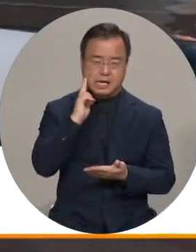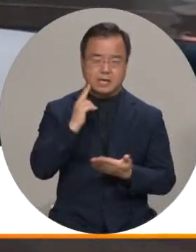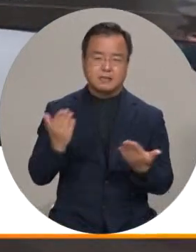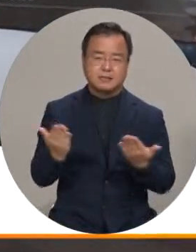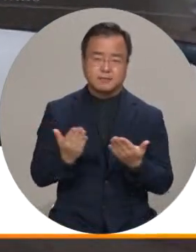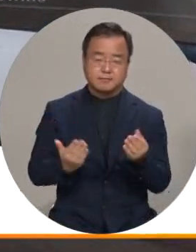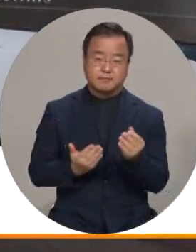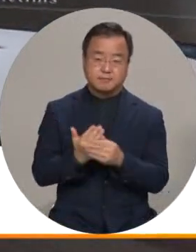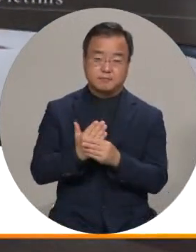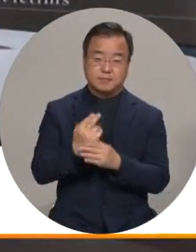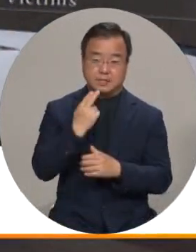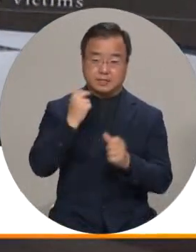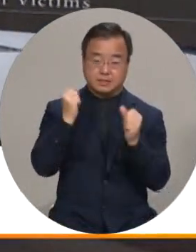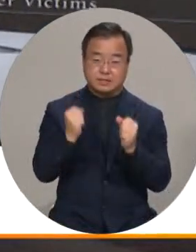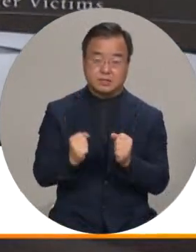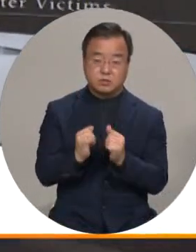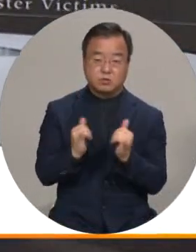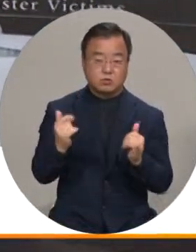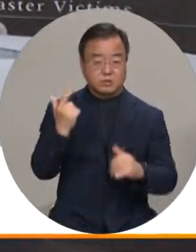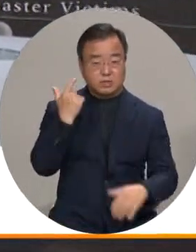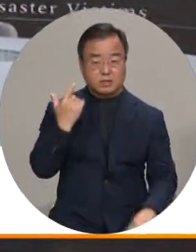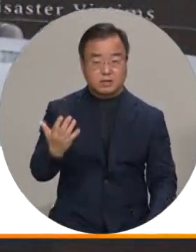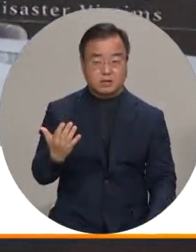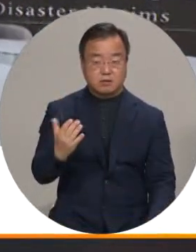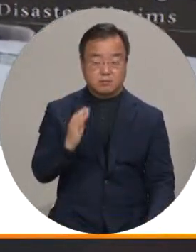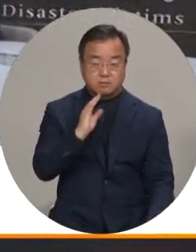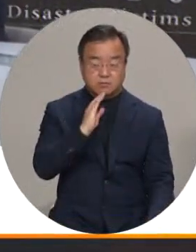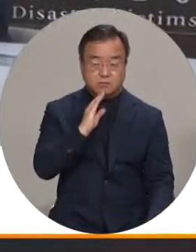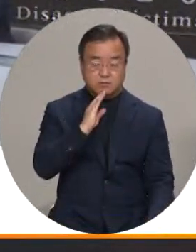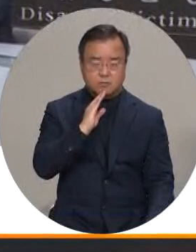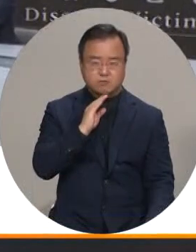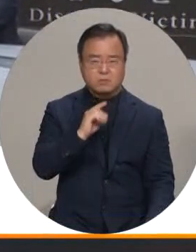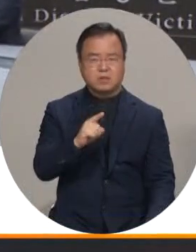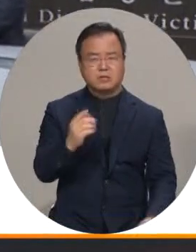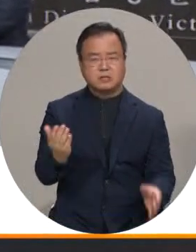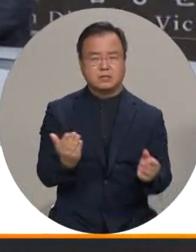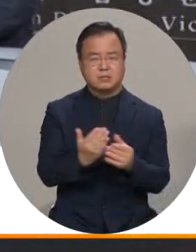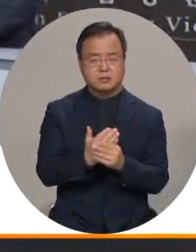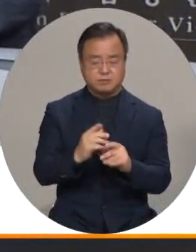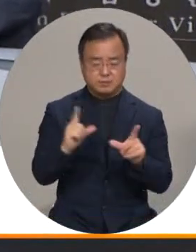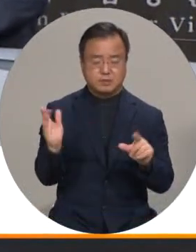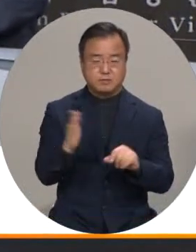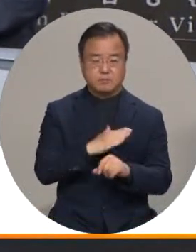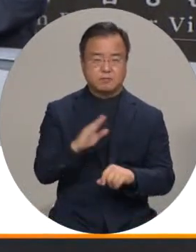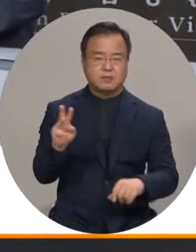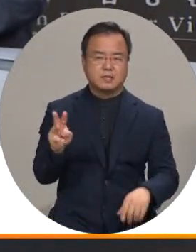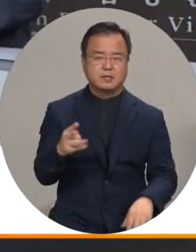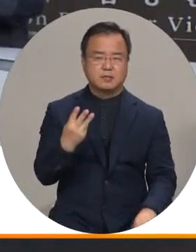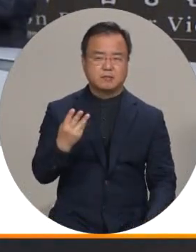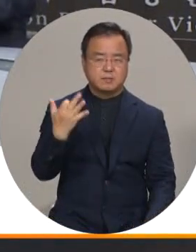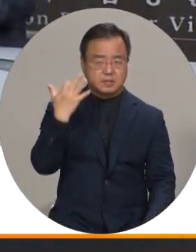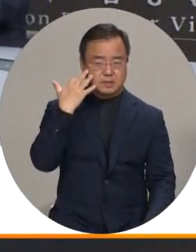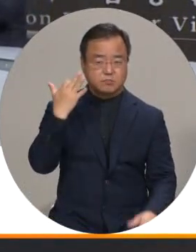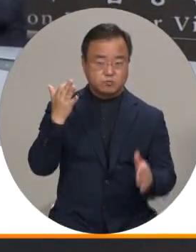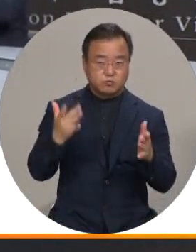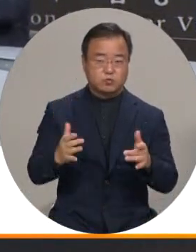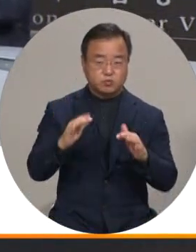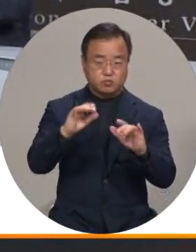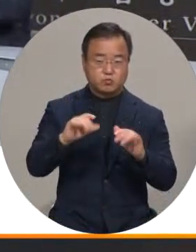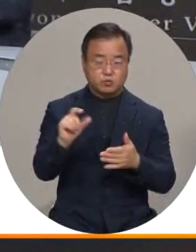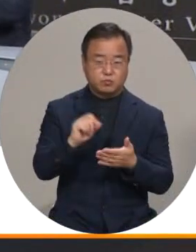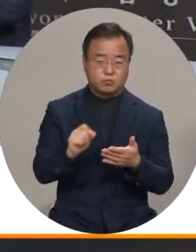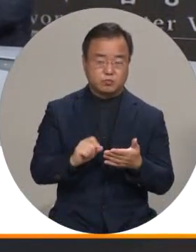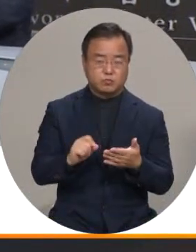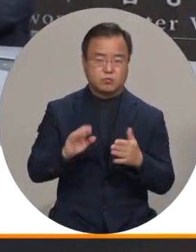커뮤니티에 올렸던 글과 같은 제목인데요 바로 그날로부터 3191간에 기록이 담겨 있습니다 다시 또 새로운